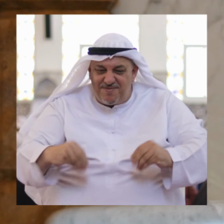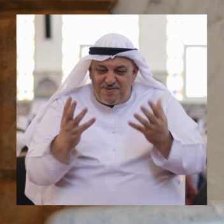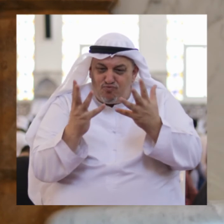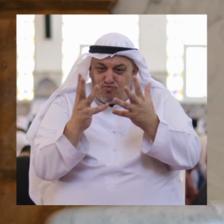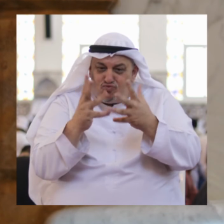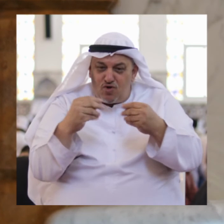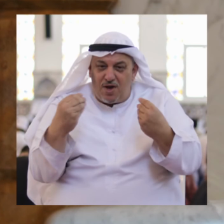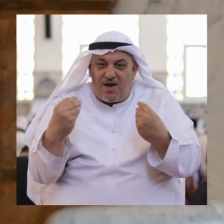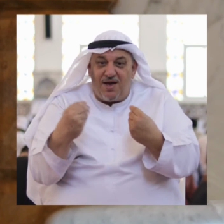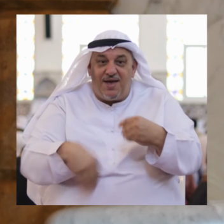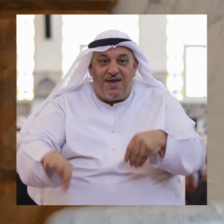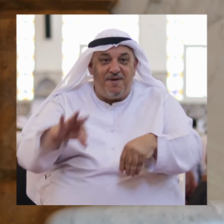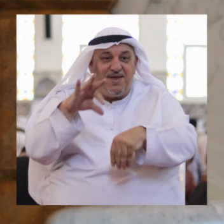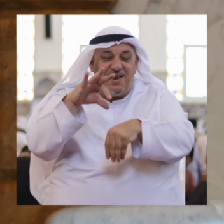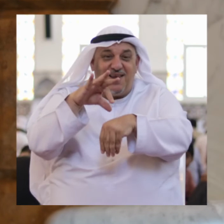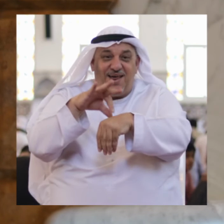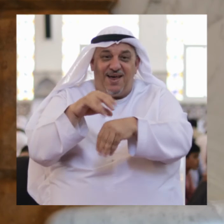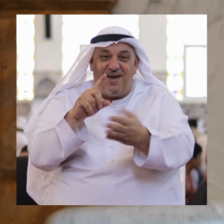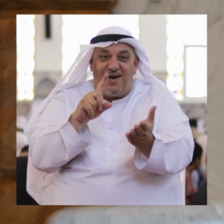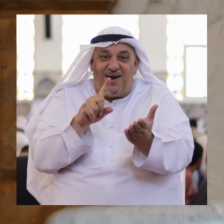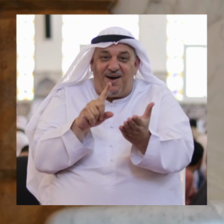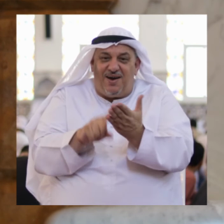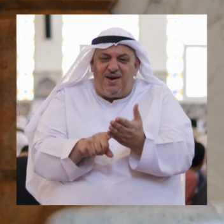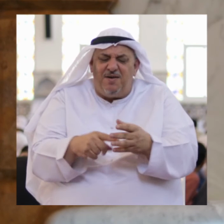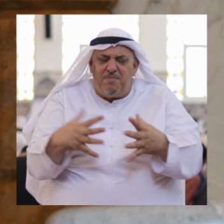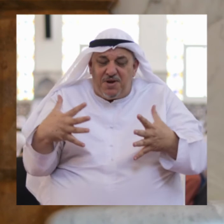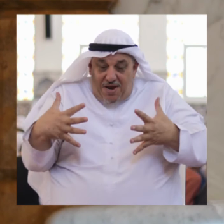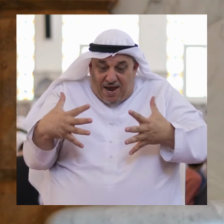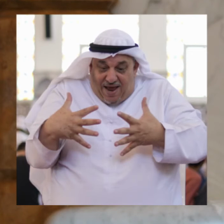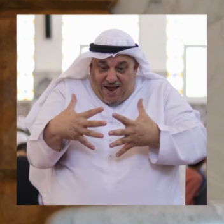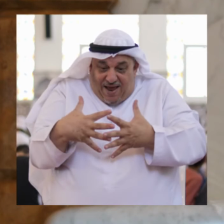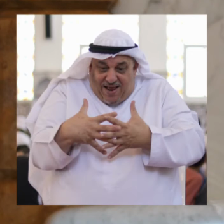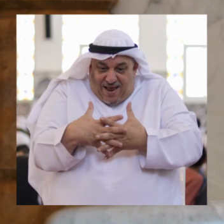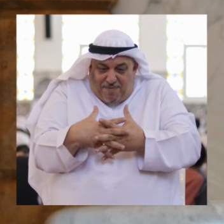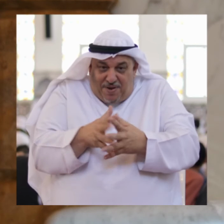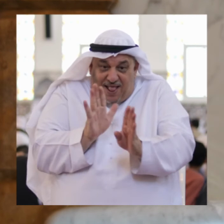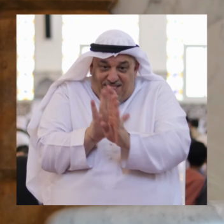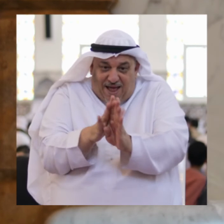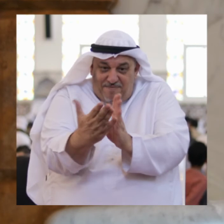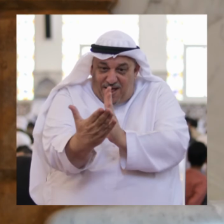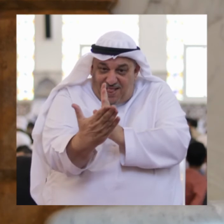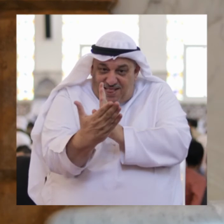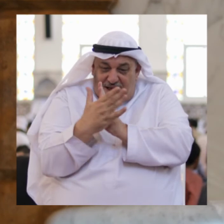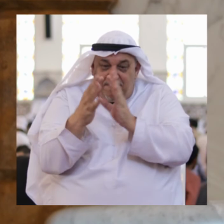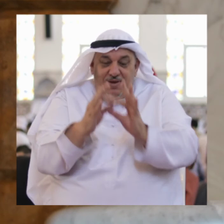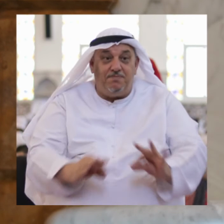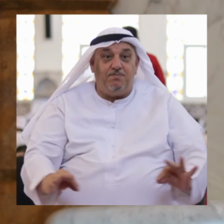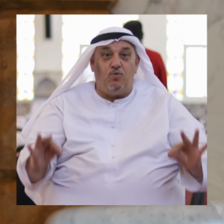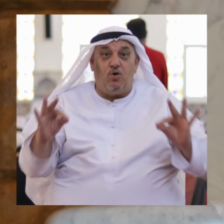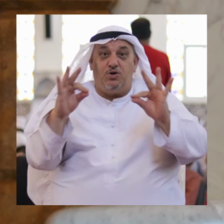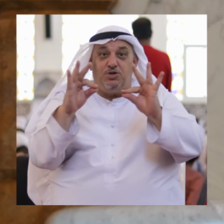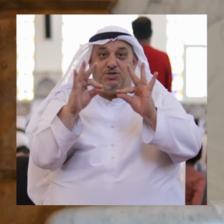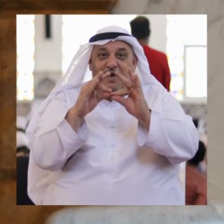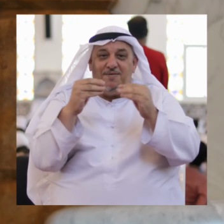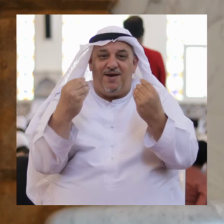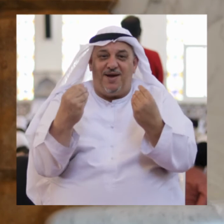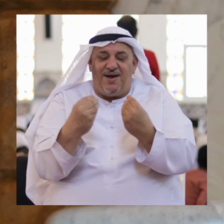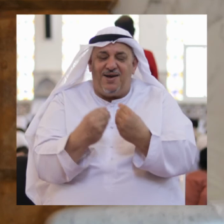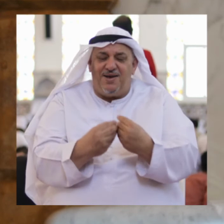بيننا والتواصل والتكافل في مجتمعنا هذا